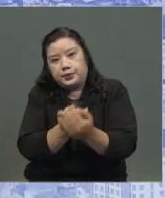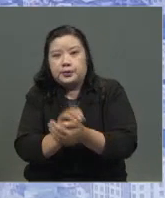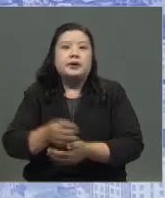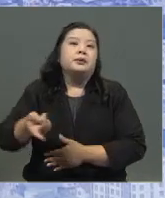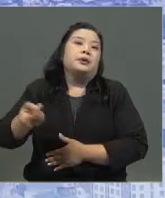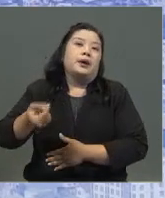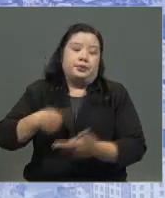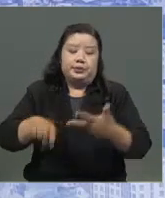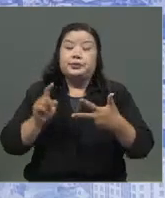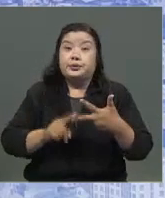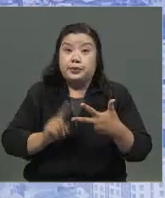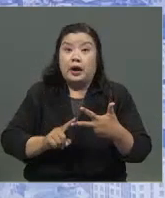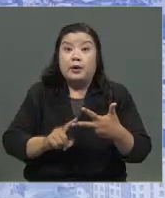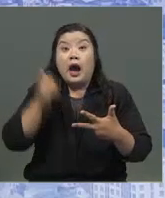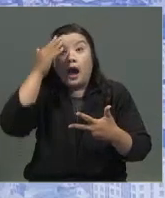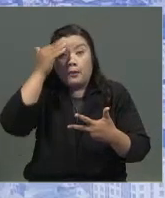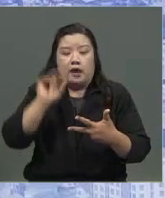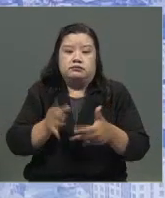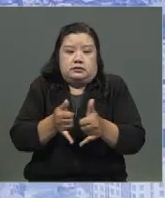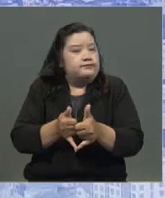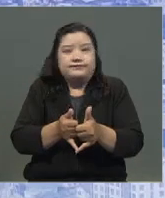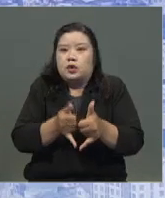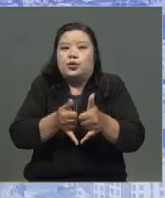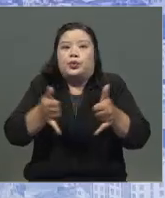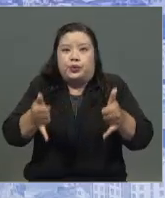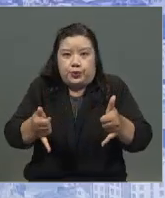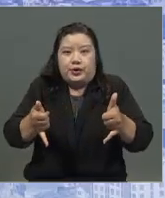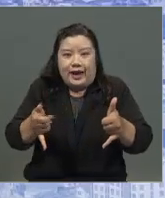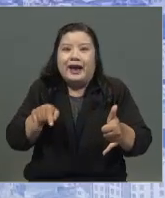เรื่องของการ เวนระยะหางอัี้ต้องท้องกัไว้เลยะใช้กัอยนี้ทุกวันนะครับ